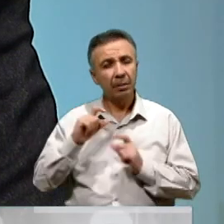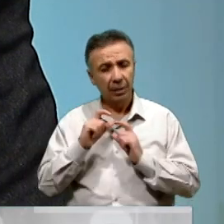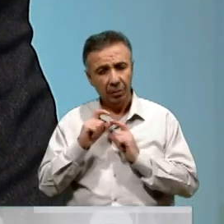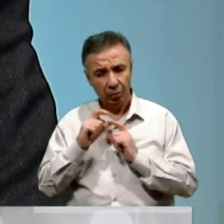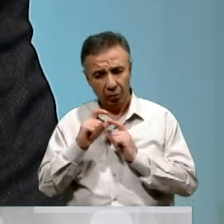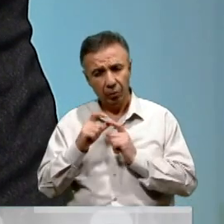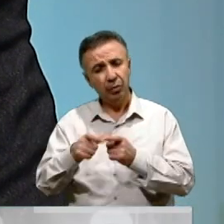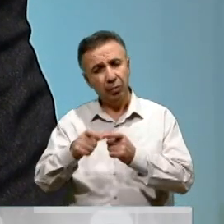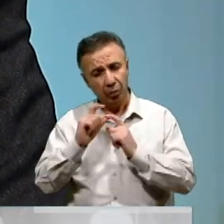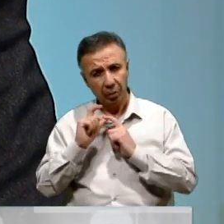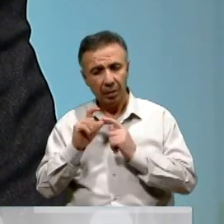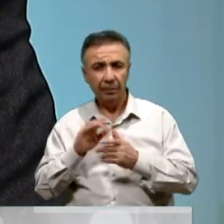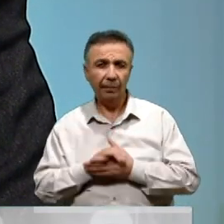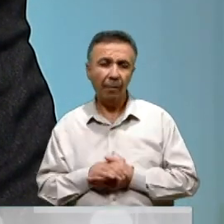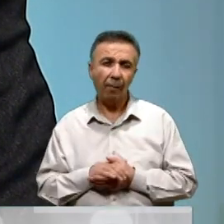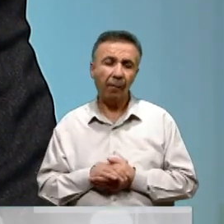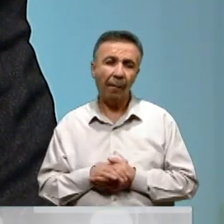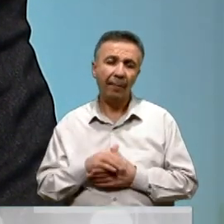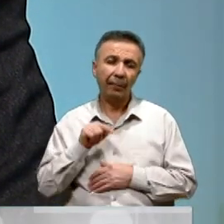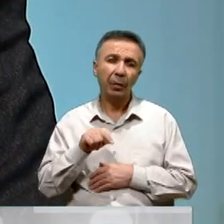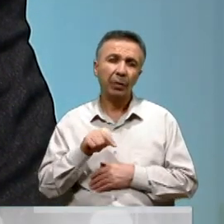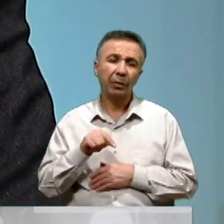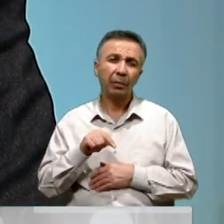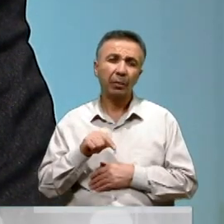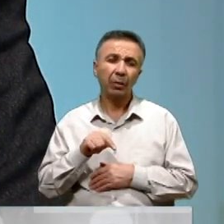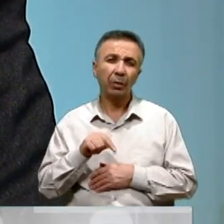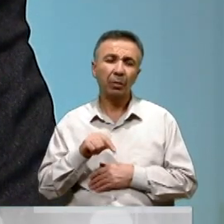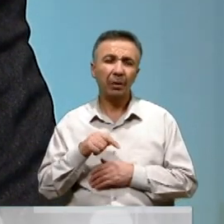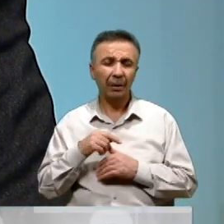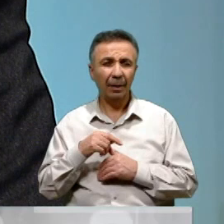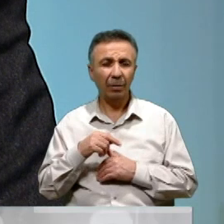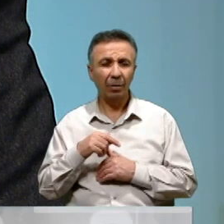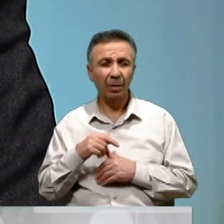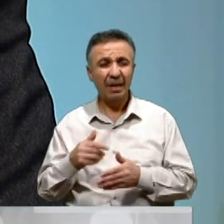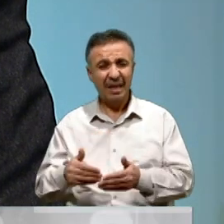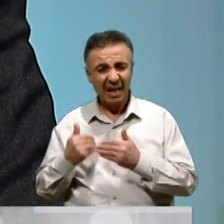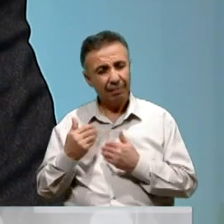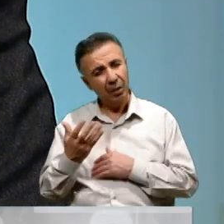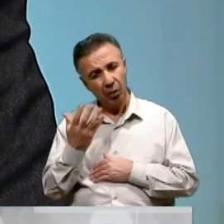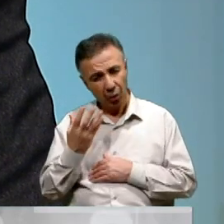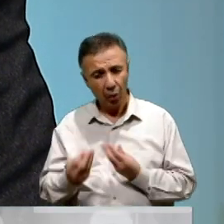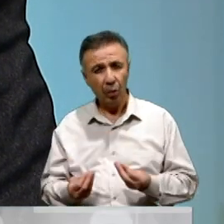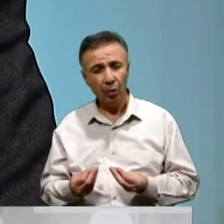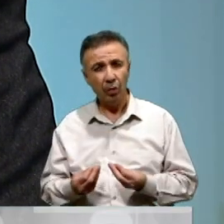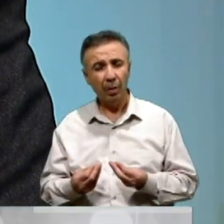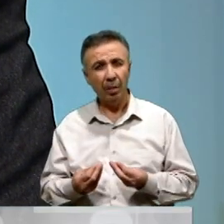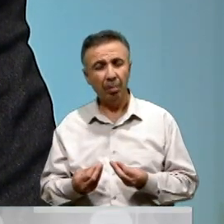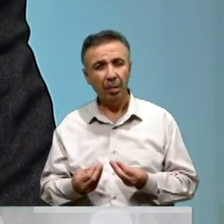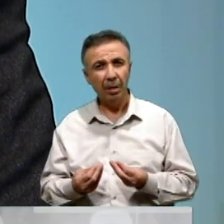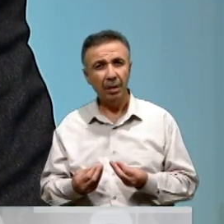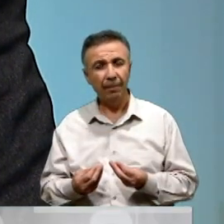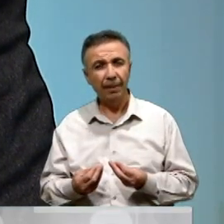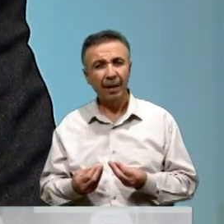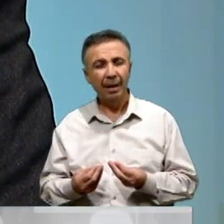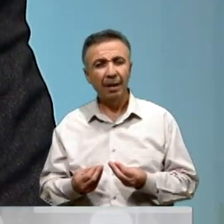sorular geliyor. Yani bunun önlemi alınabilir. Bir şekilde yani eczanelerde